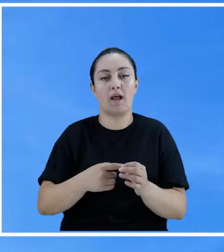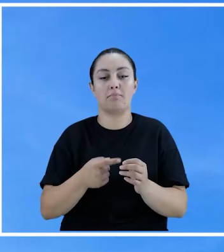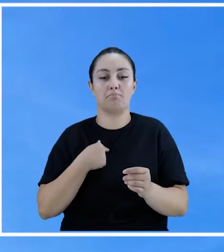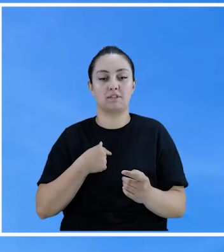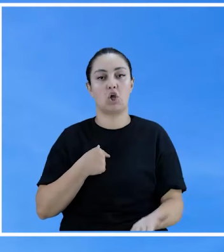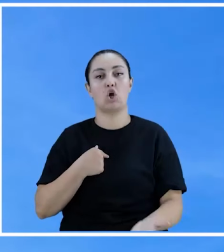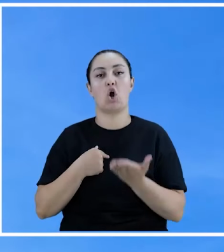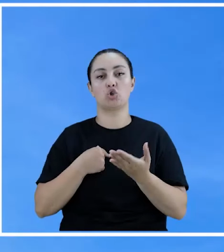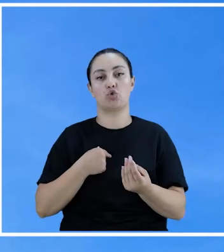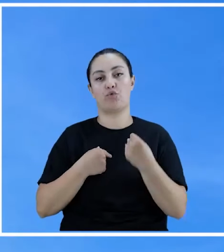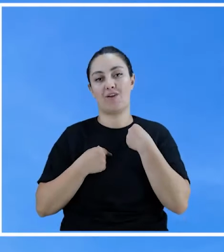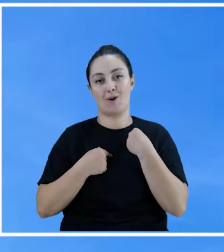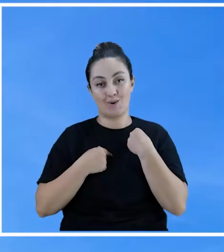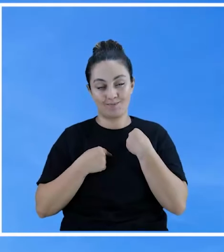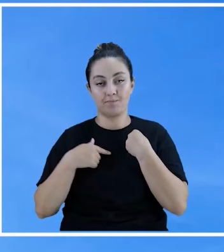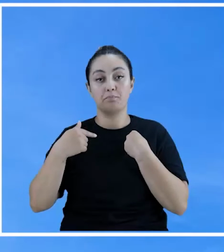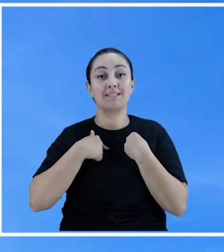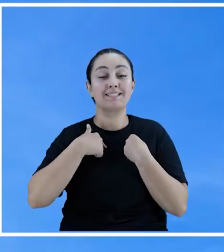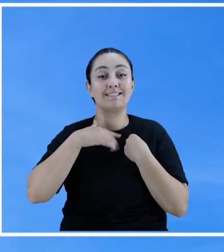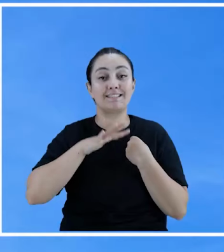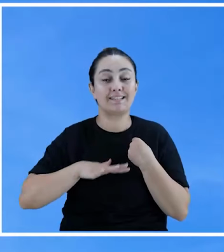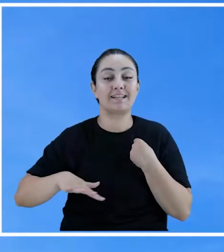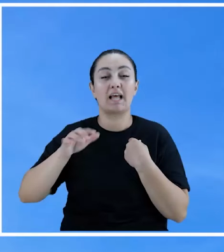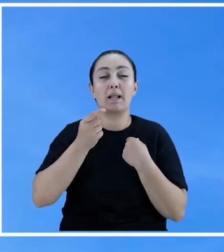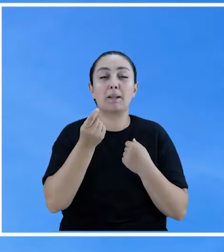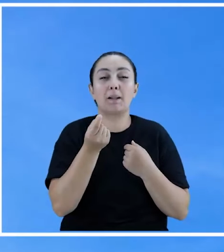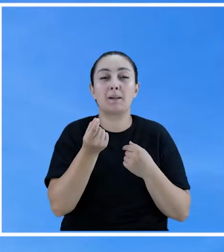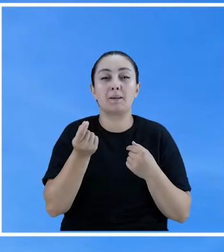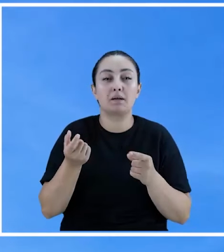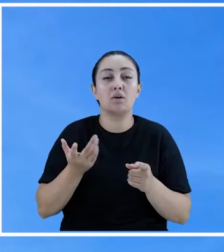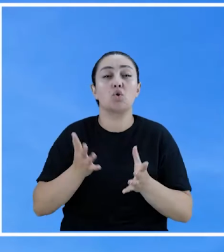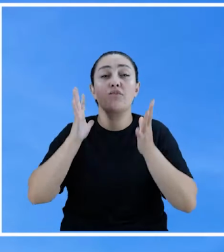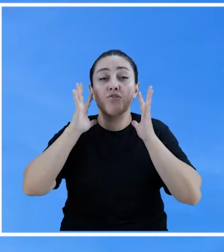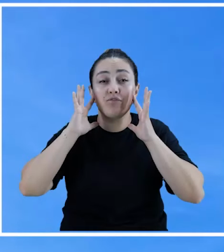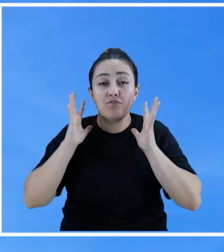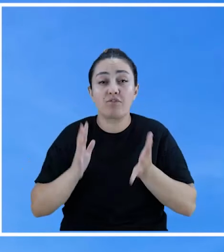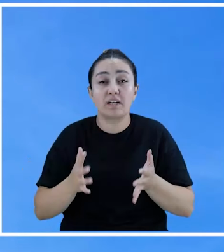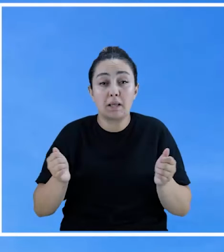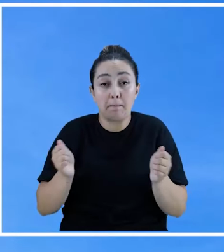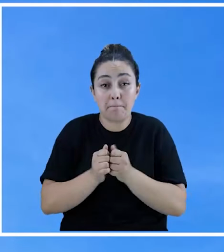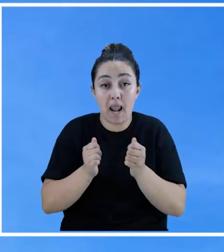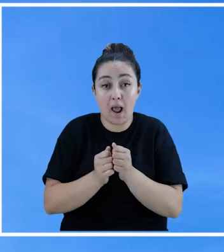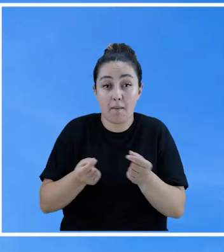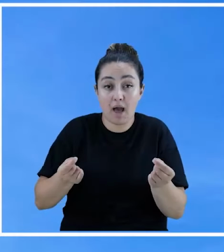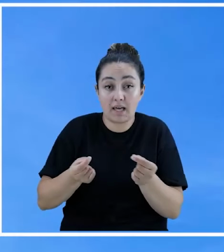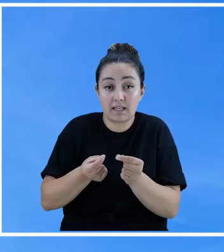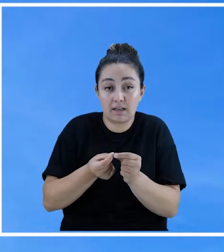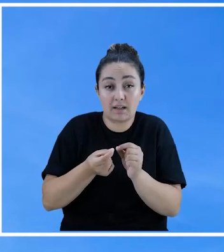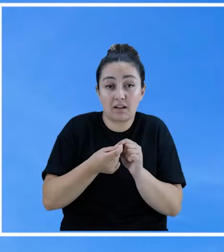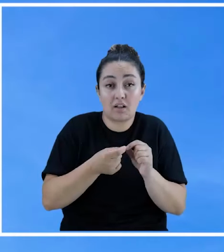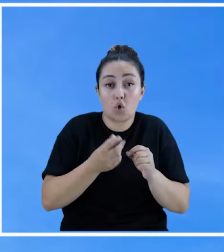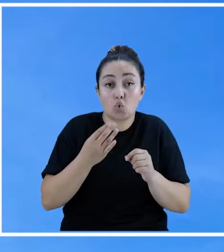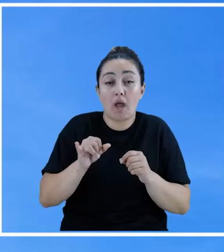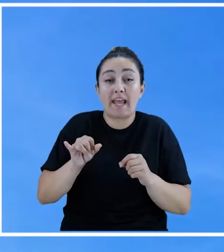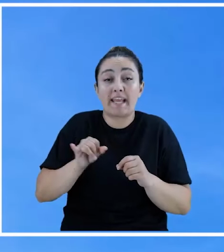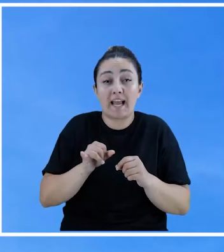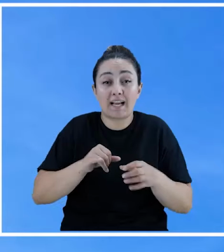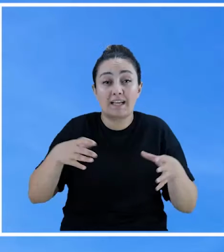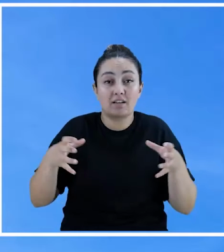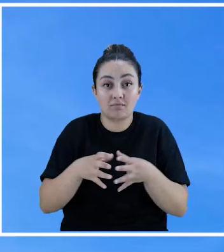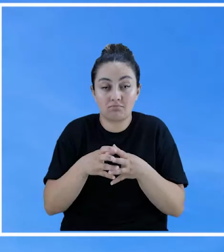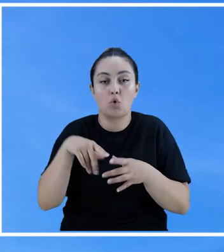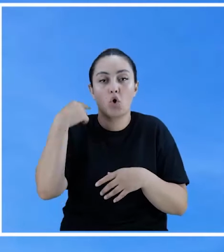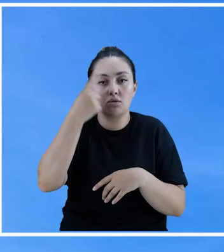yüke karşılık vermeye çalışıyorlar. Ve tanecikler ne kadar çok birbirlerine yakın olurlarsa birbirleriyle